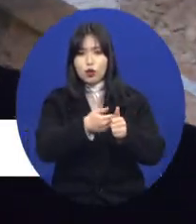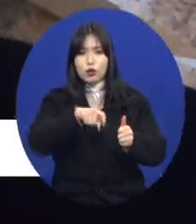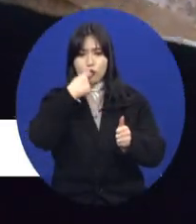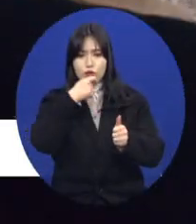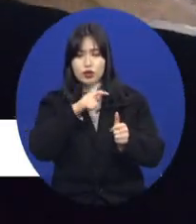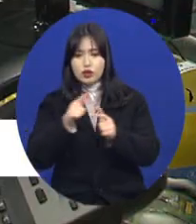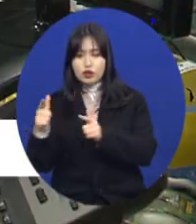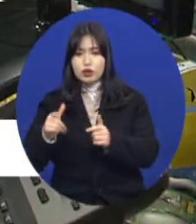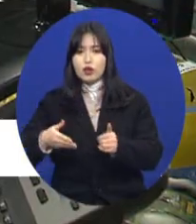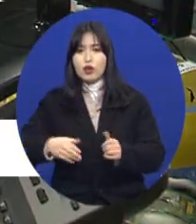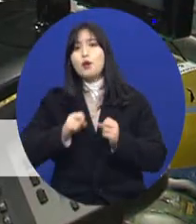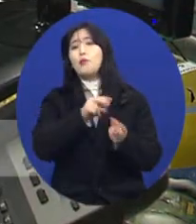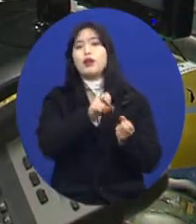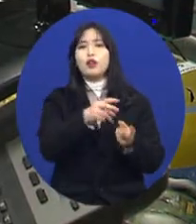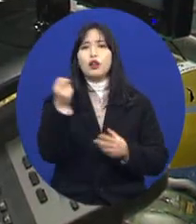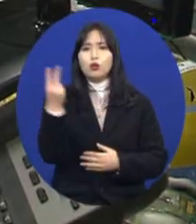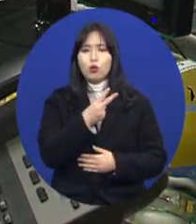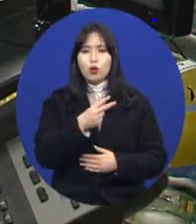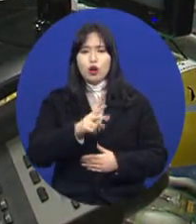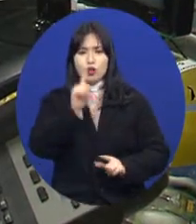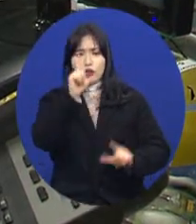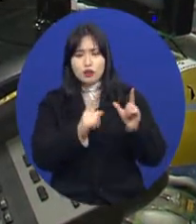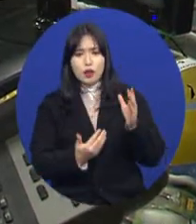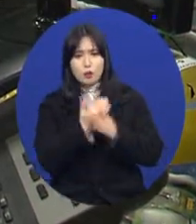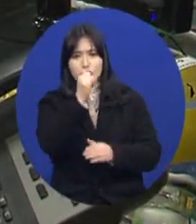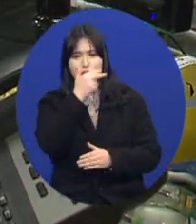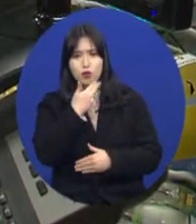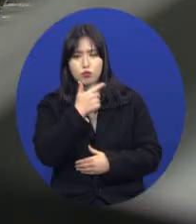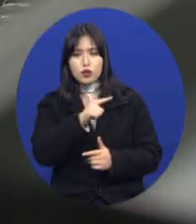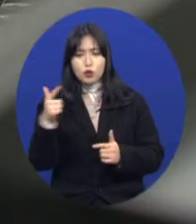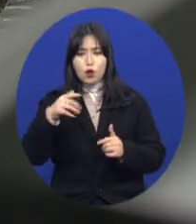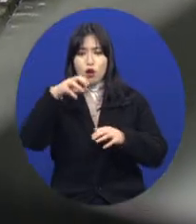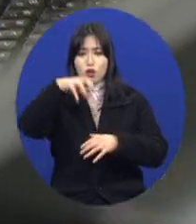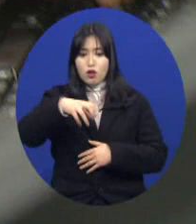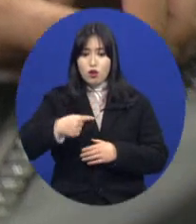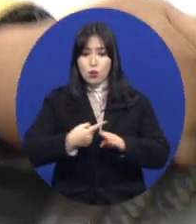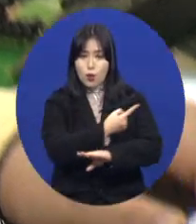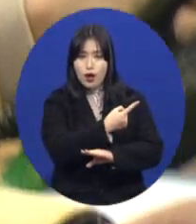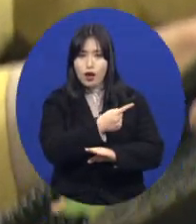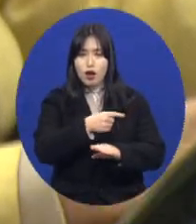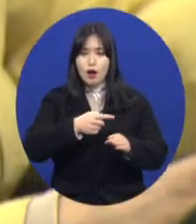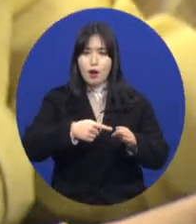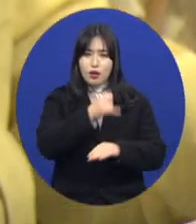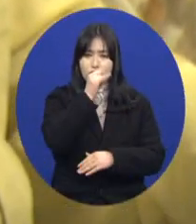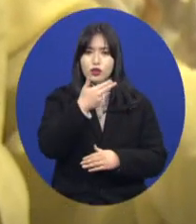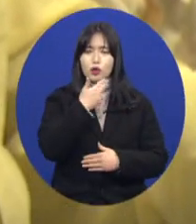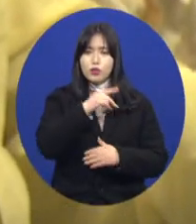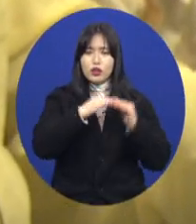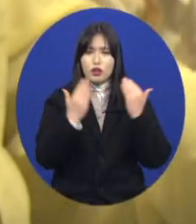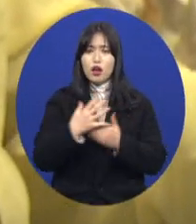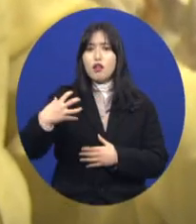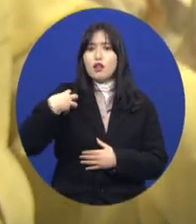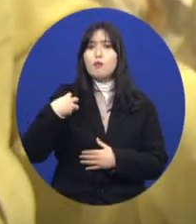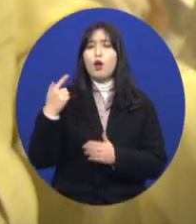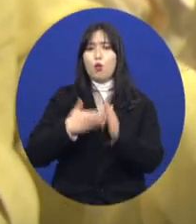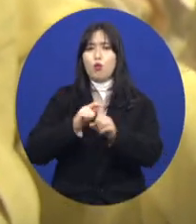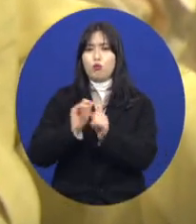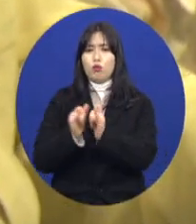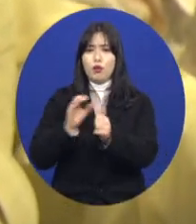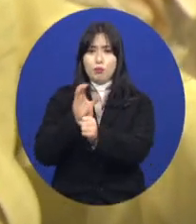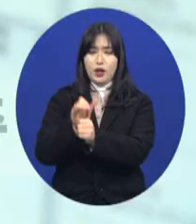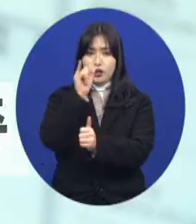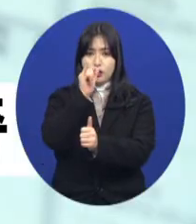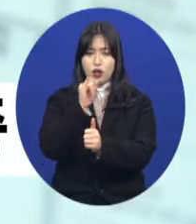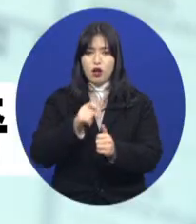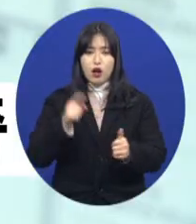배달하는 것도 증상 유모 나경이 지 이탈 여부를 확인 하는 곳도 모두 담당 공무원의 립니다 확진 자가